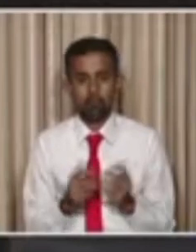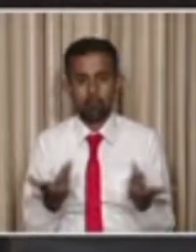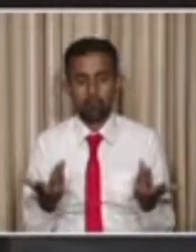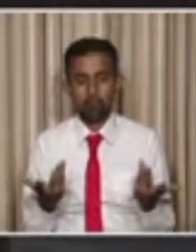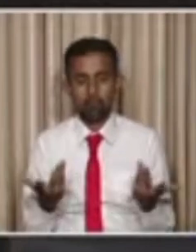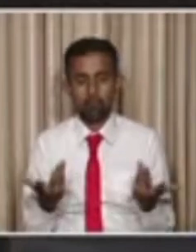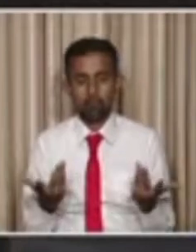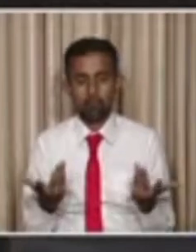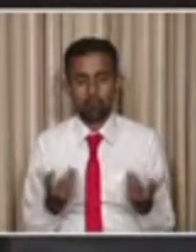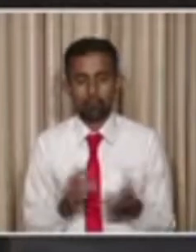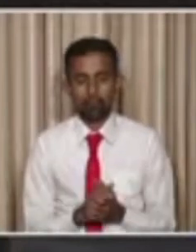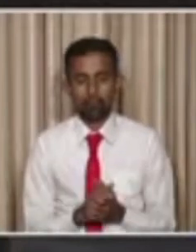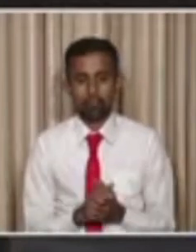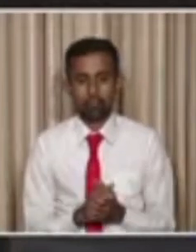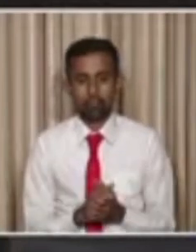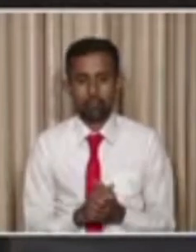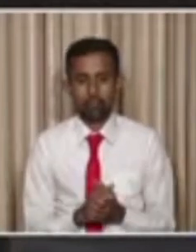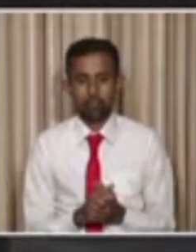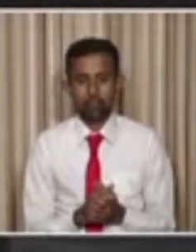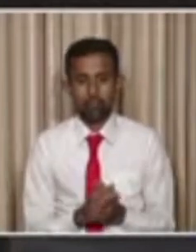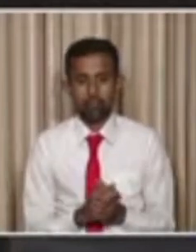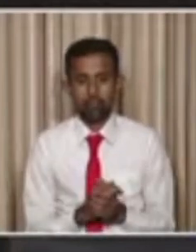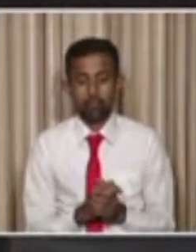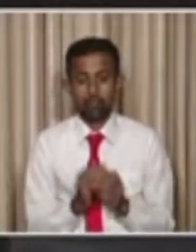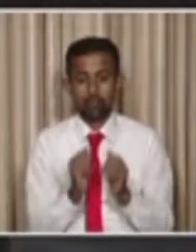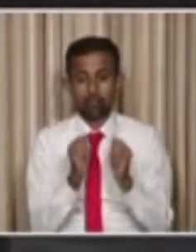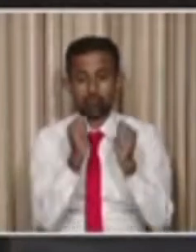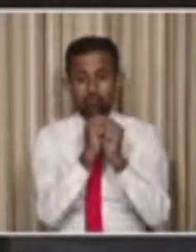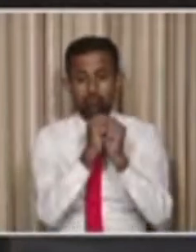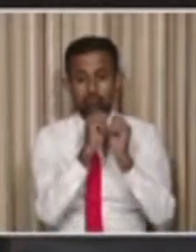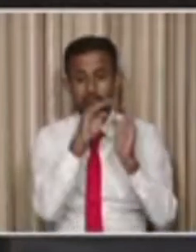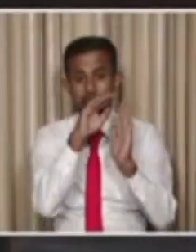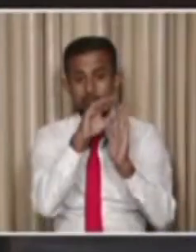හැබැයි දූරාවලිය ගත්තාම